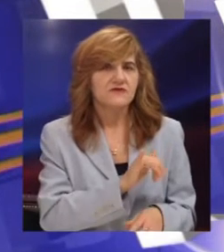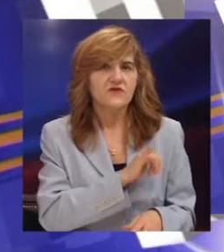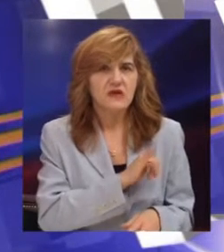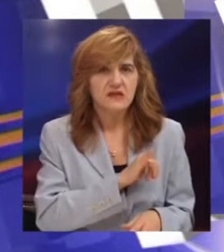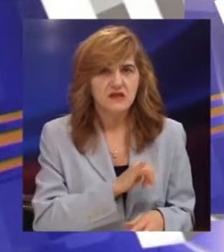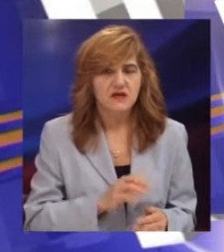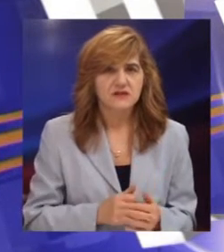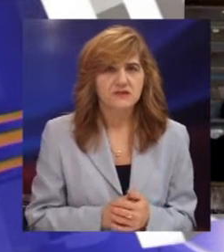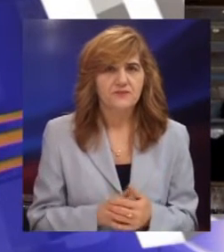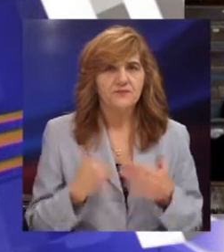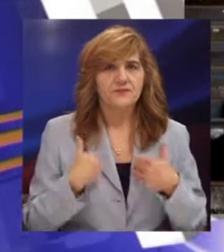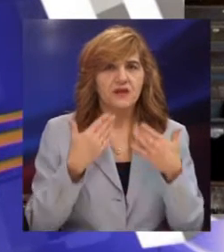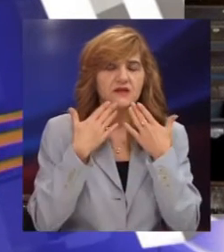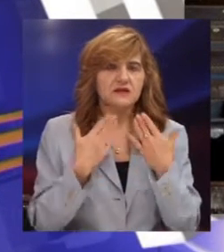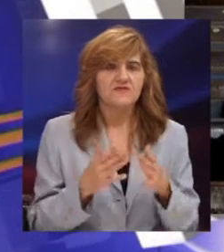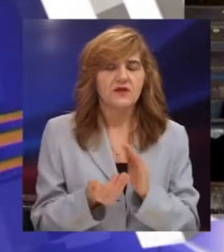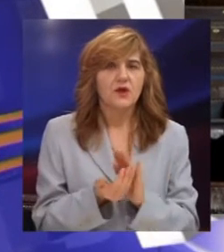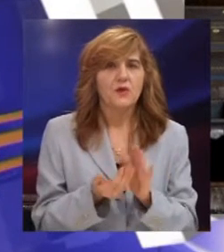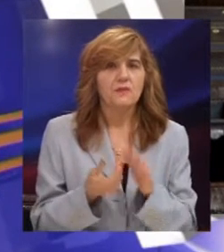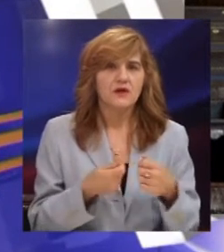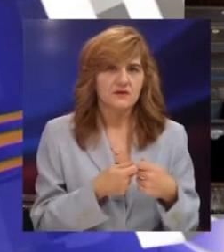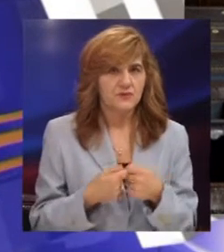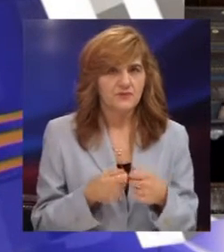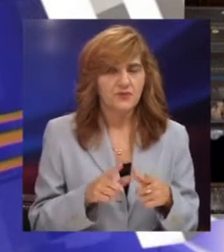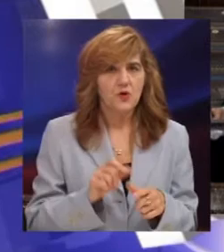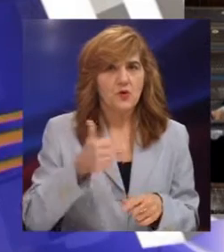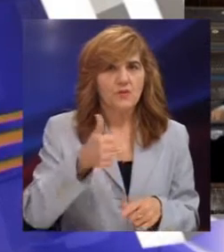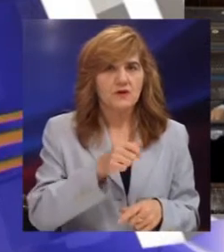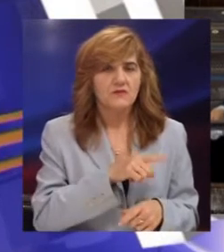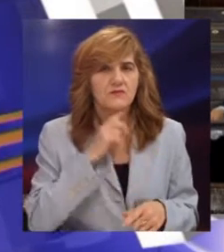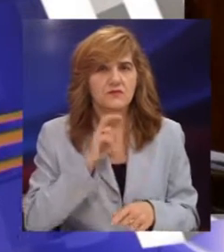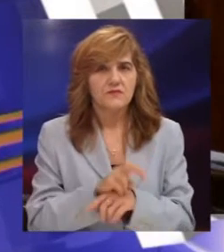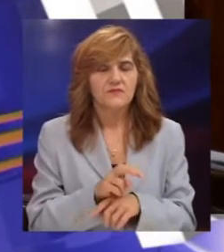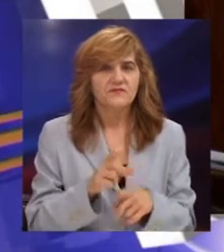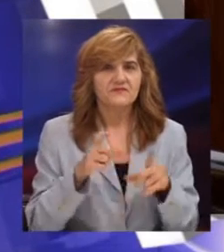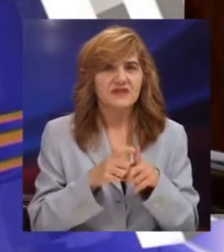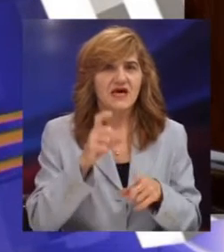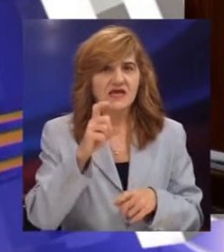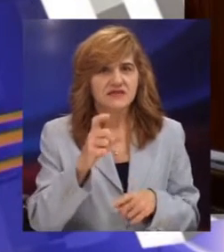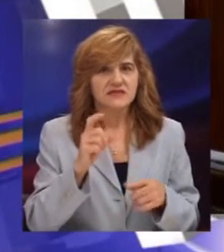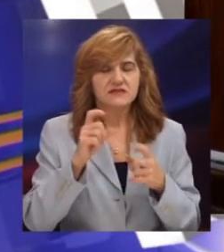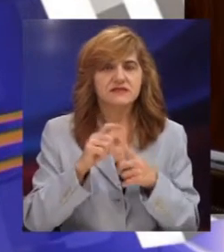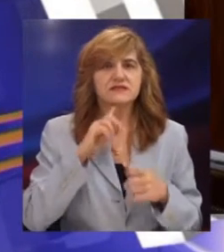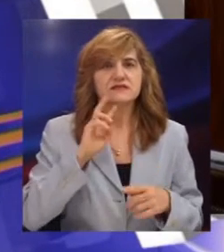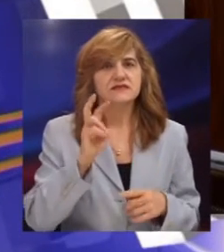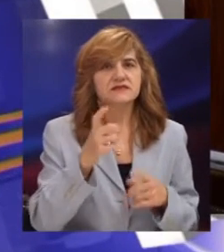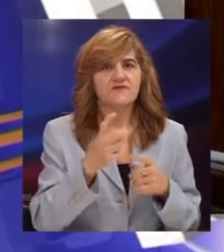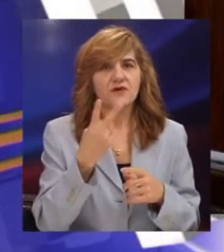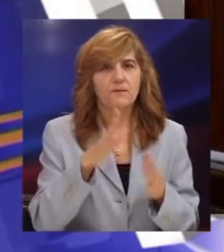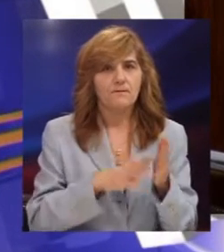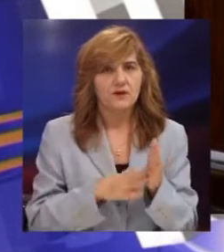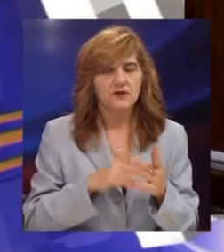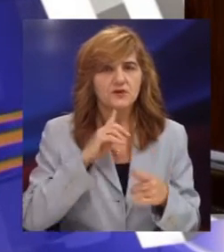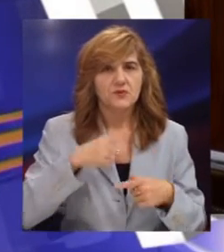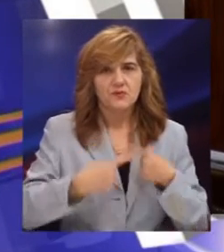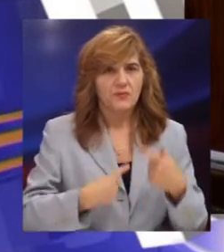svojih interesa. Zahvaljujući predkoalicionim zavrzlamama, u prvom redu na relaciji DSVM, unutar stranačkim promenama